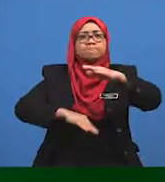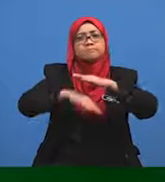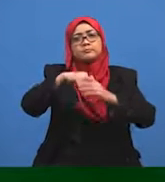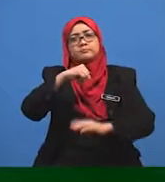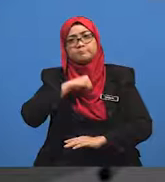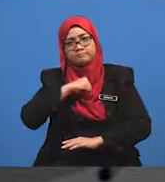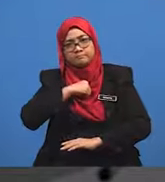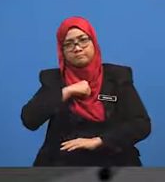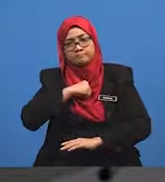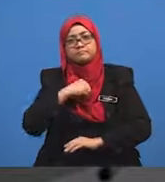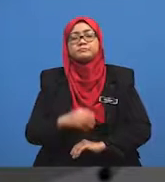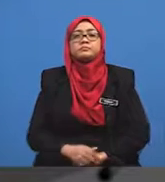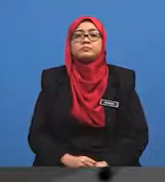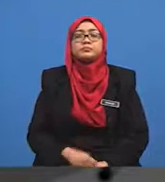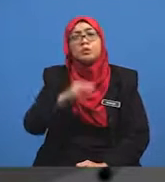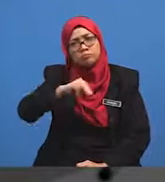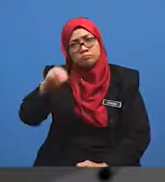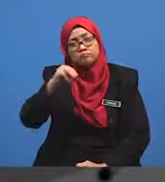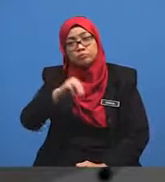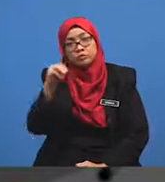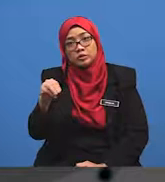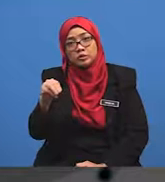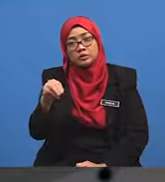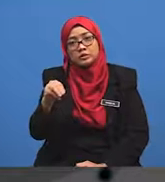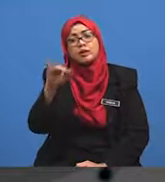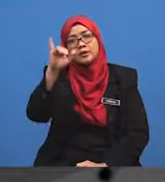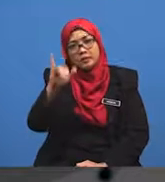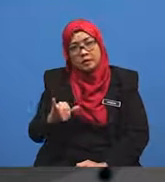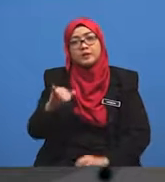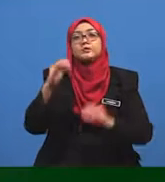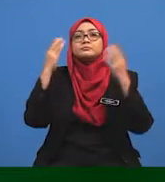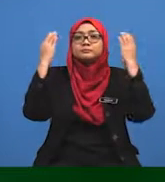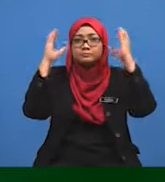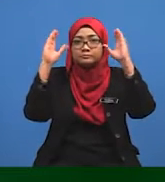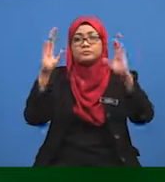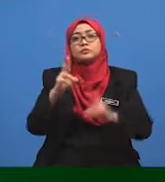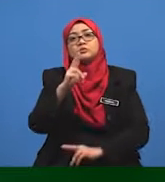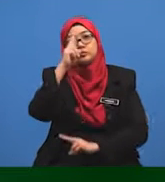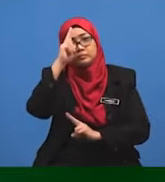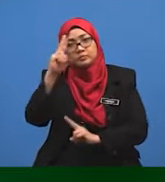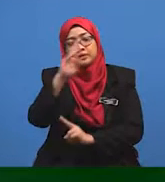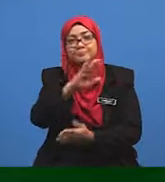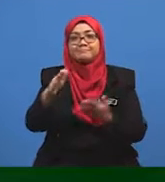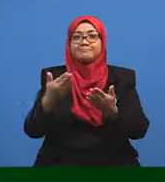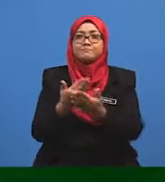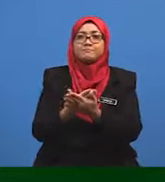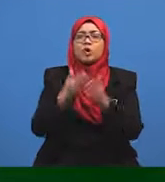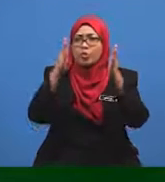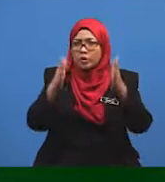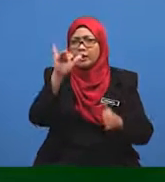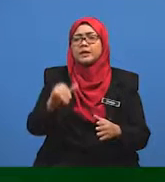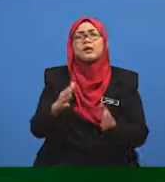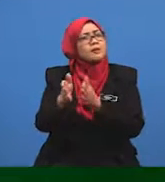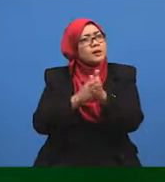mabrur. Murid-murid yang saya hormati sekalian, orang yang rajin bekerja lebih